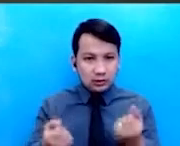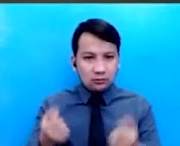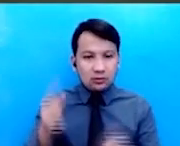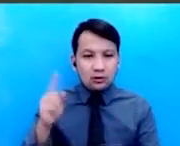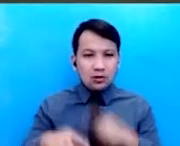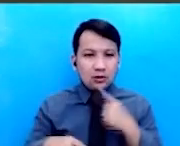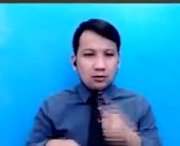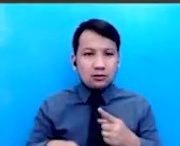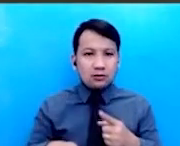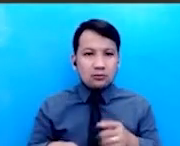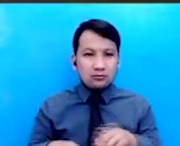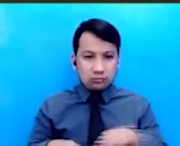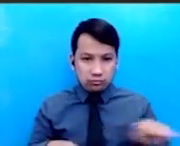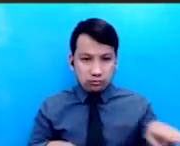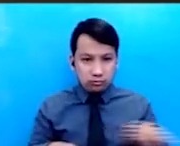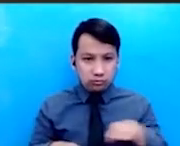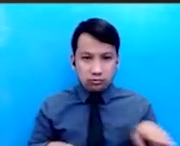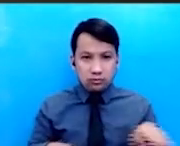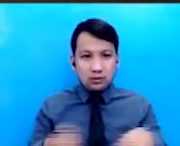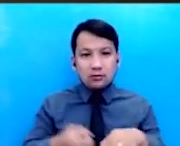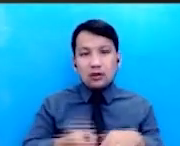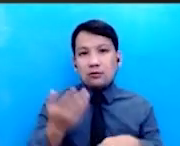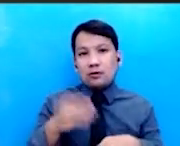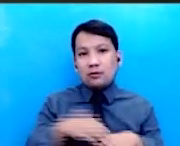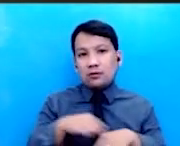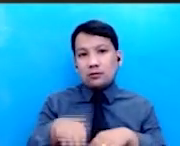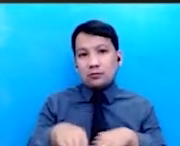barrier, posible mas malaki pa ang naidulot na pinsala ng mga